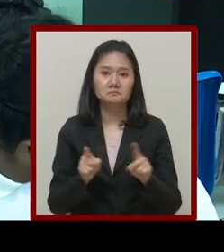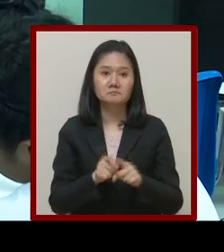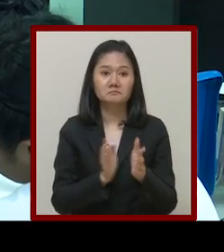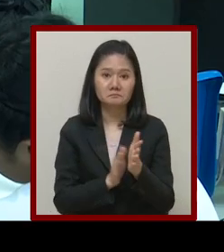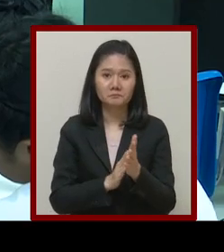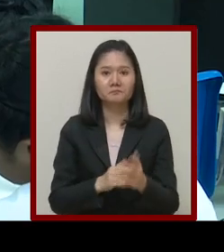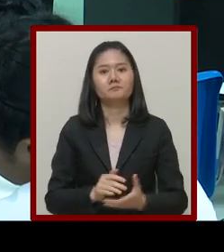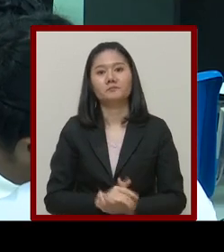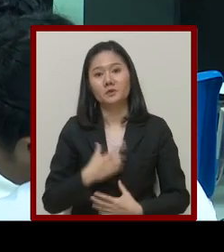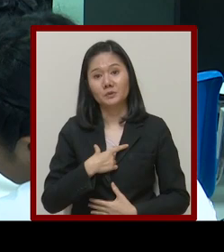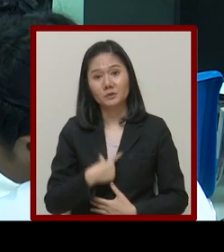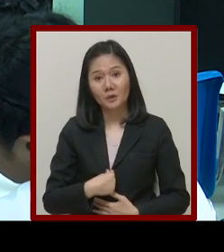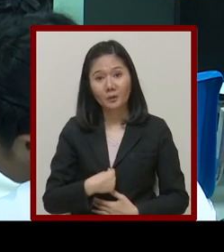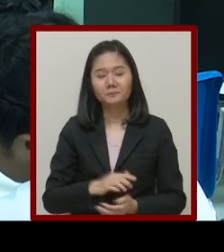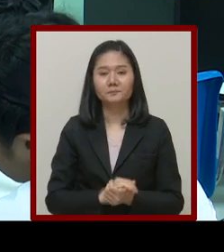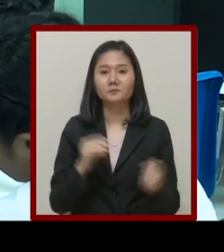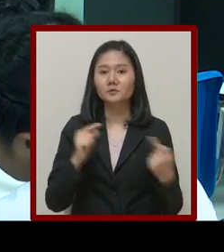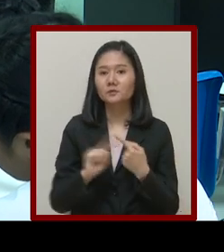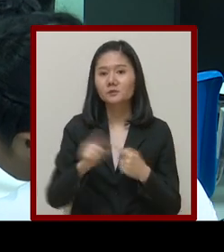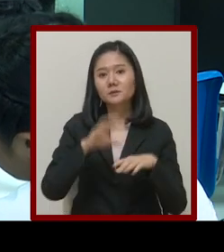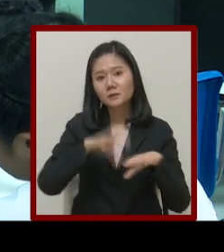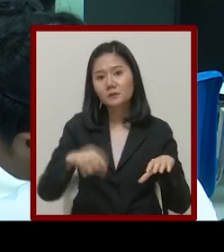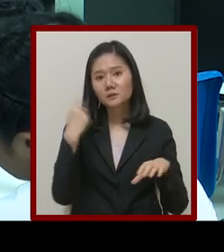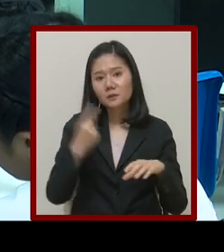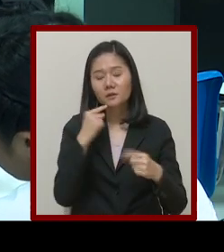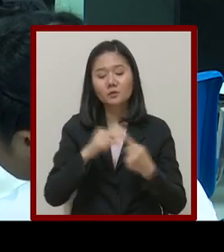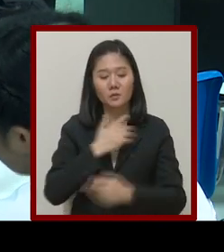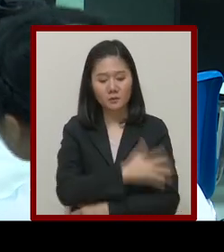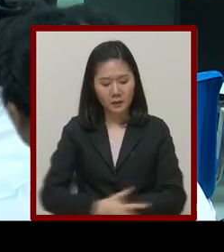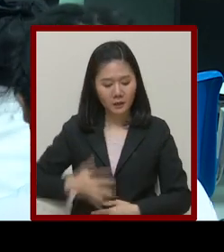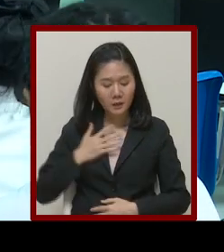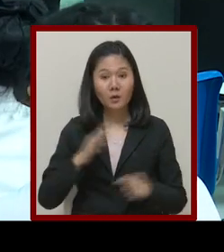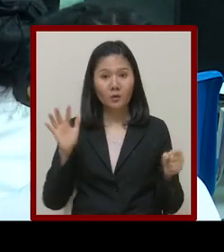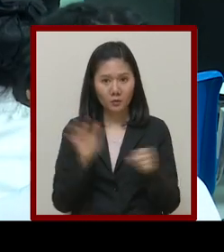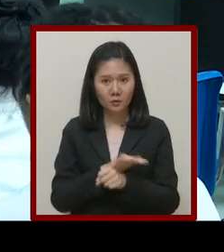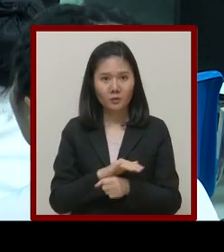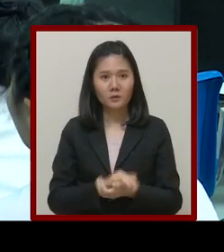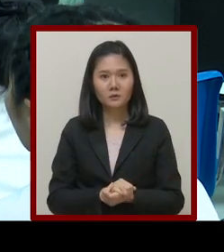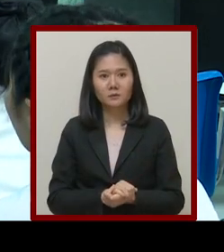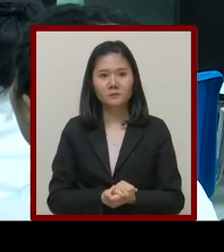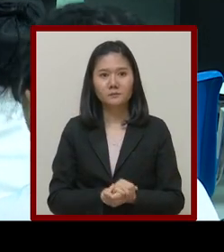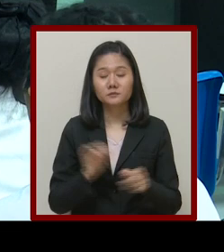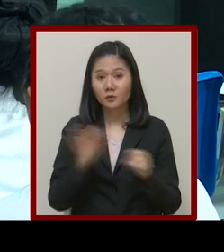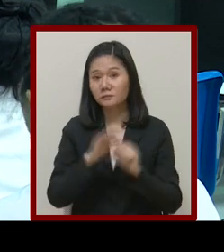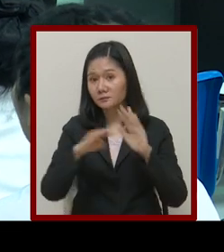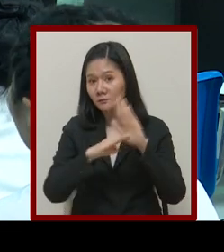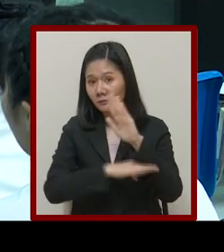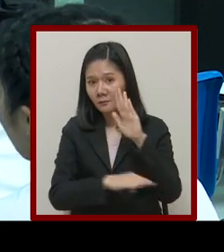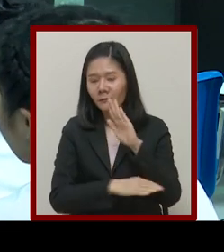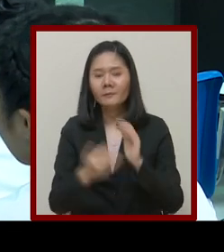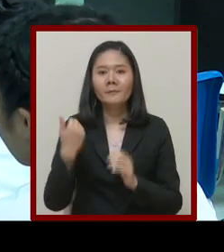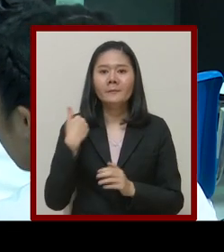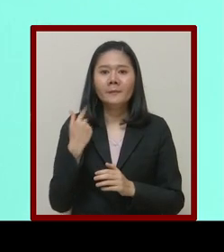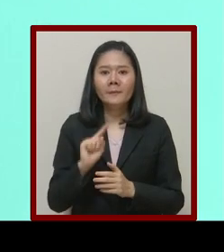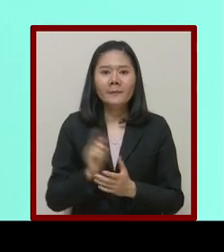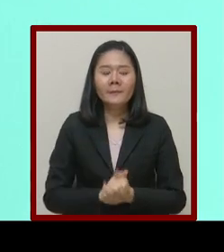มากเลยนะคะถือว่าเป็นแหล่งท่องเที่ยวเชิงสุขภาพที่ค่อนข้างจะครบสัญจรครบกระบวนการมากๆนะคะ